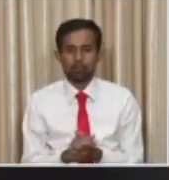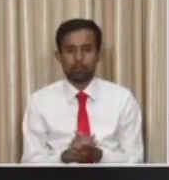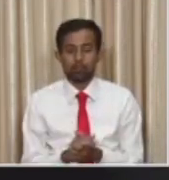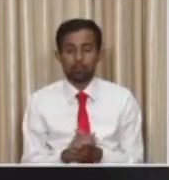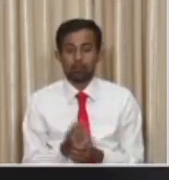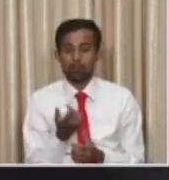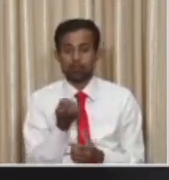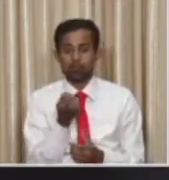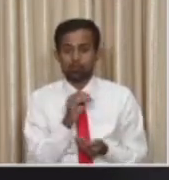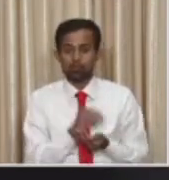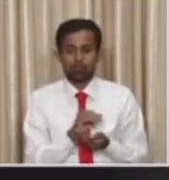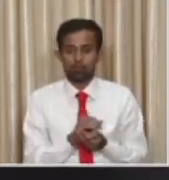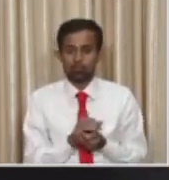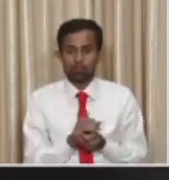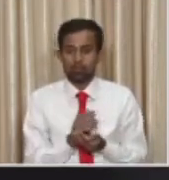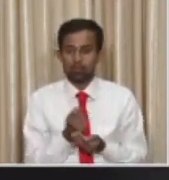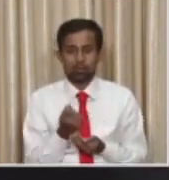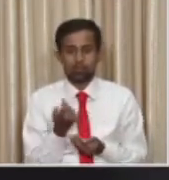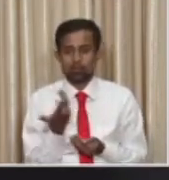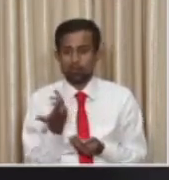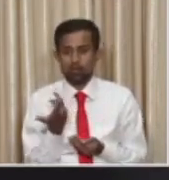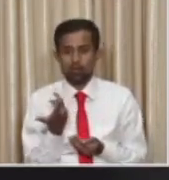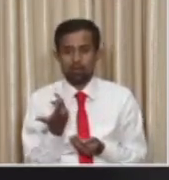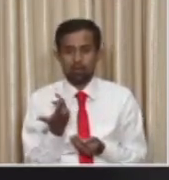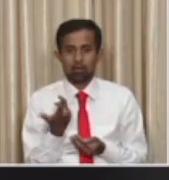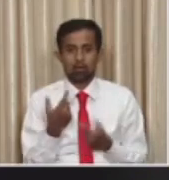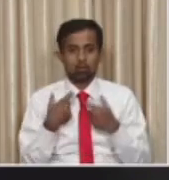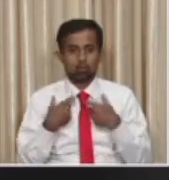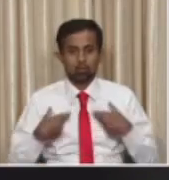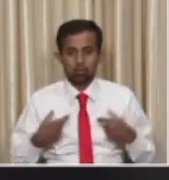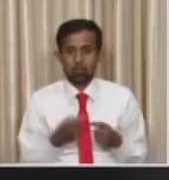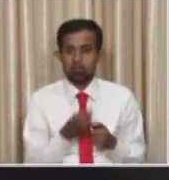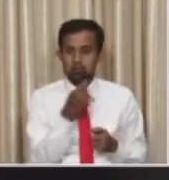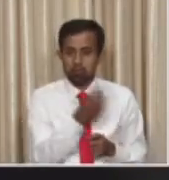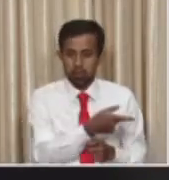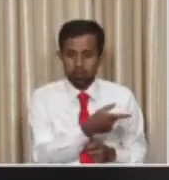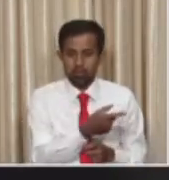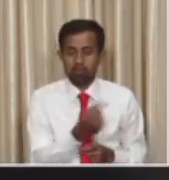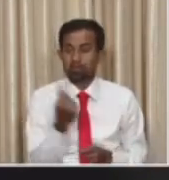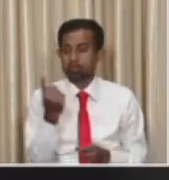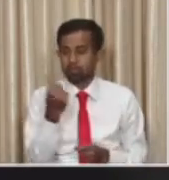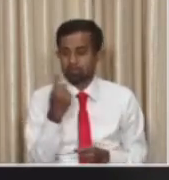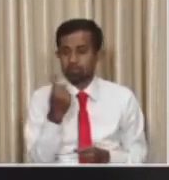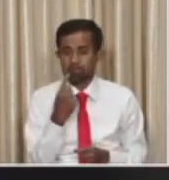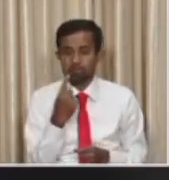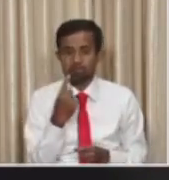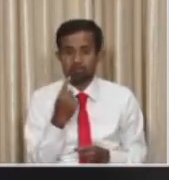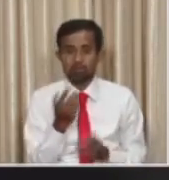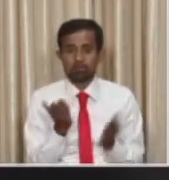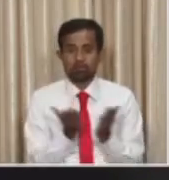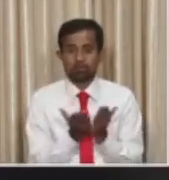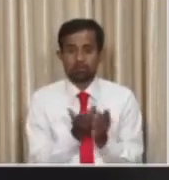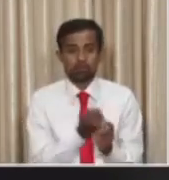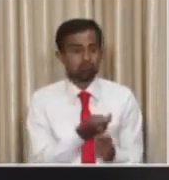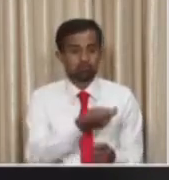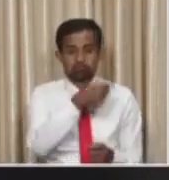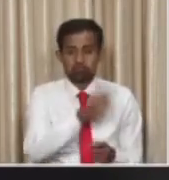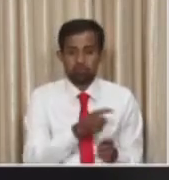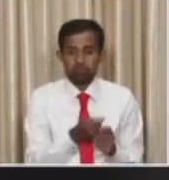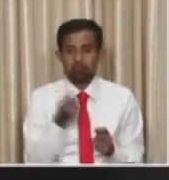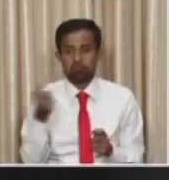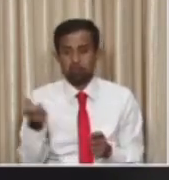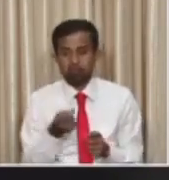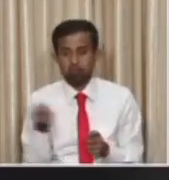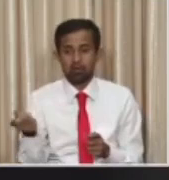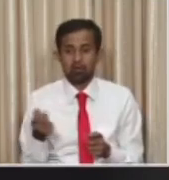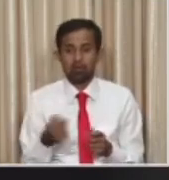අතේ මුදල් තියාගෙන නෙමෙයි ඇමතුමනි එක පැත්තකින් නීතිඥ ගාස්සු අනිත් පැත්තෙන් කියන හැම කොලයක්ම ගෙනihin දෙන්න ඕනේ. මේ හැම